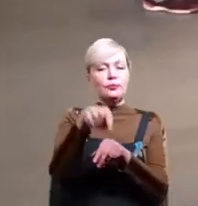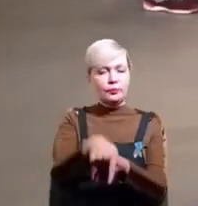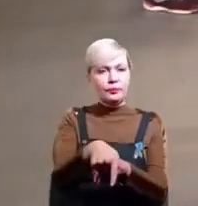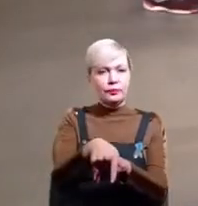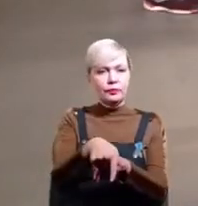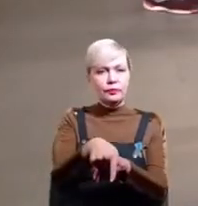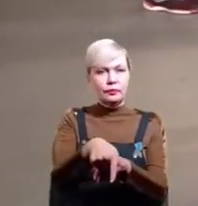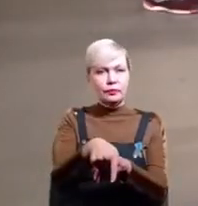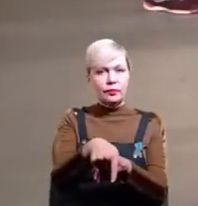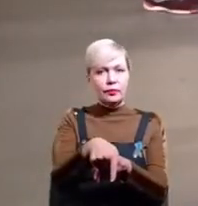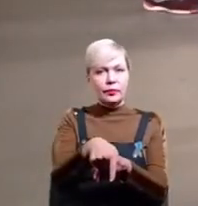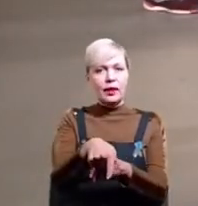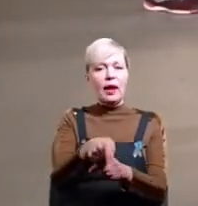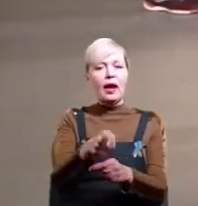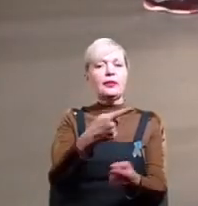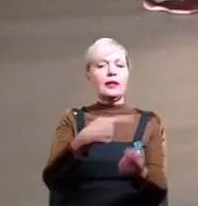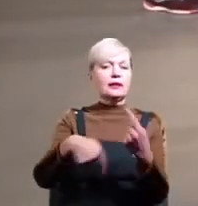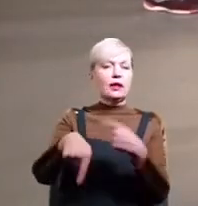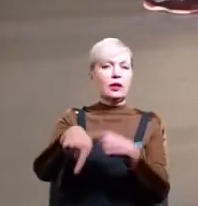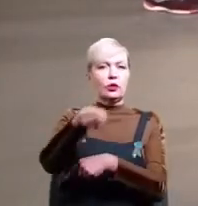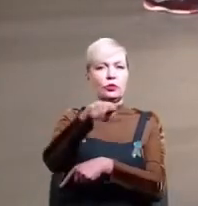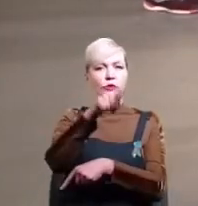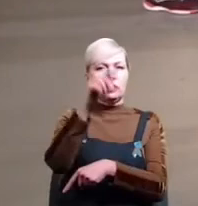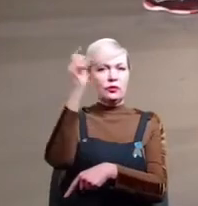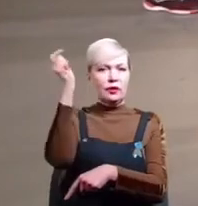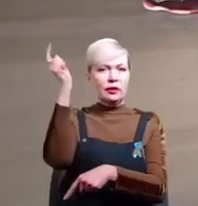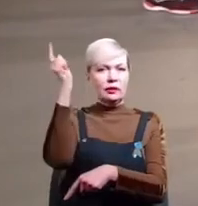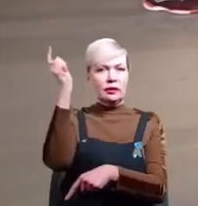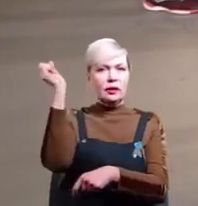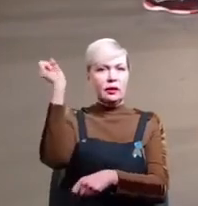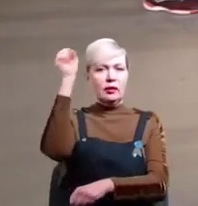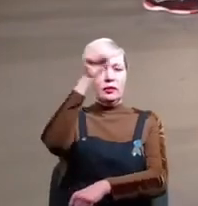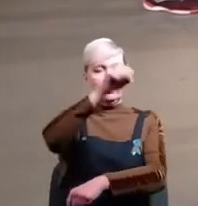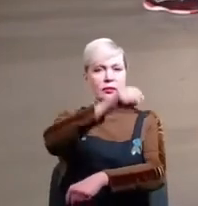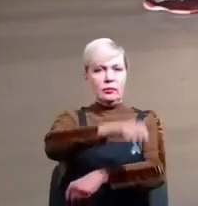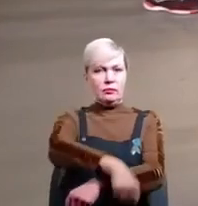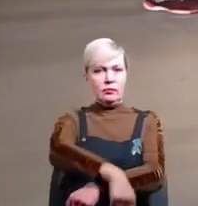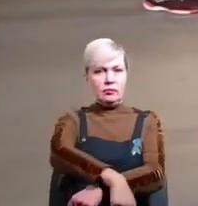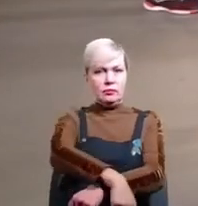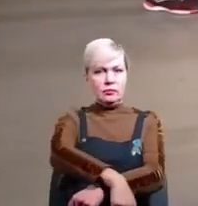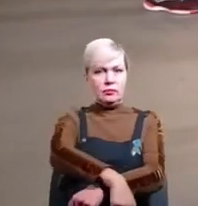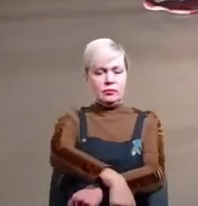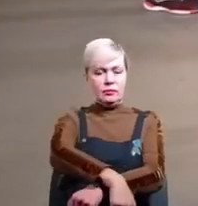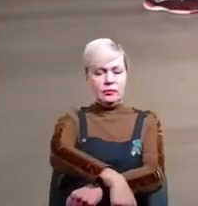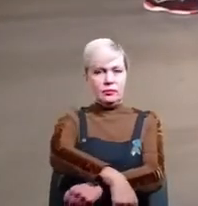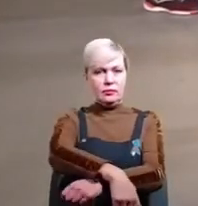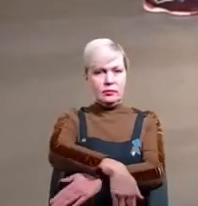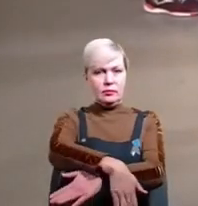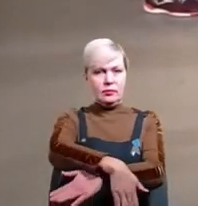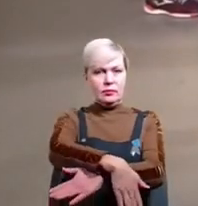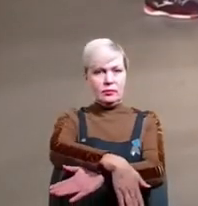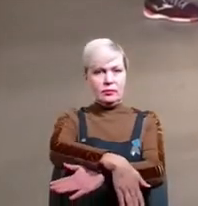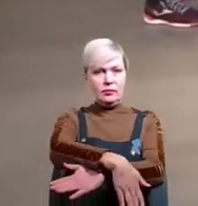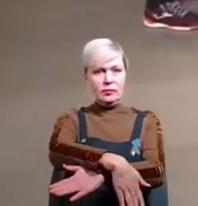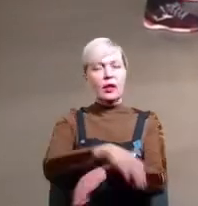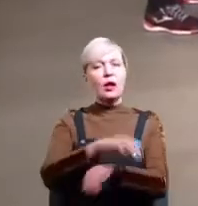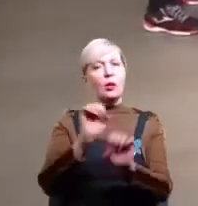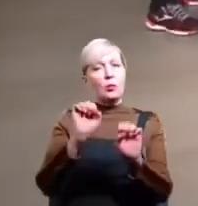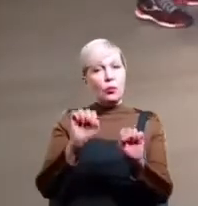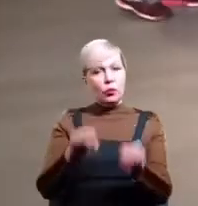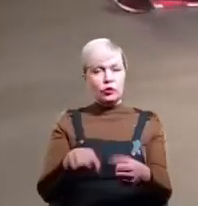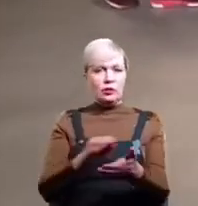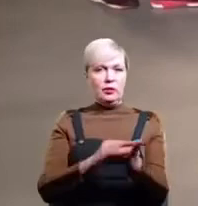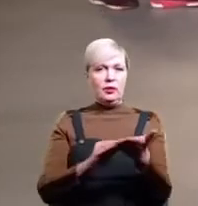она закручивается внутрь, и у нее рука будет одна вверху, и потом опустилась. Можно повторить? Можно